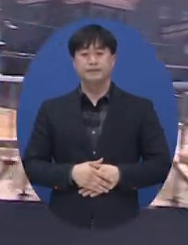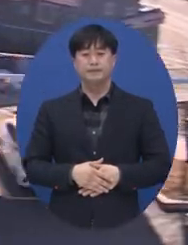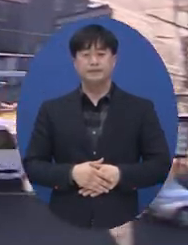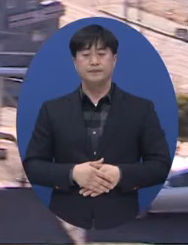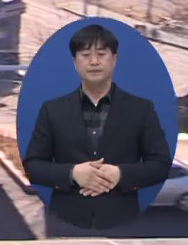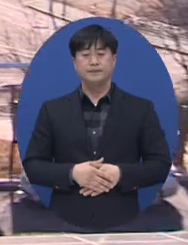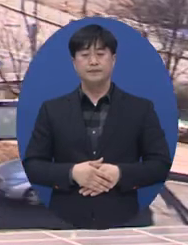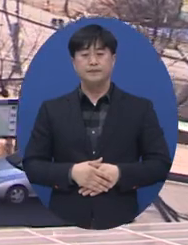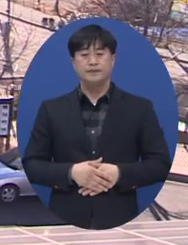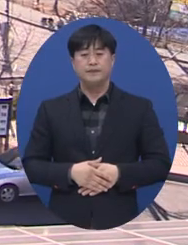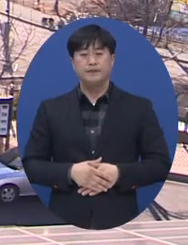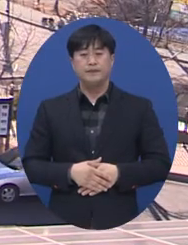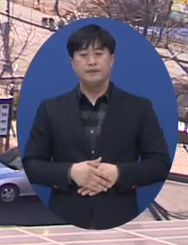tv 김태 입니다